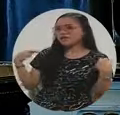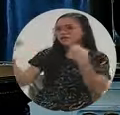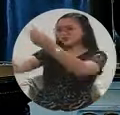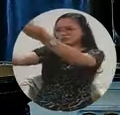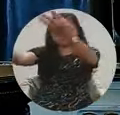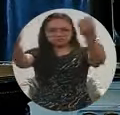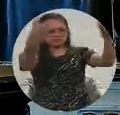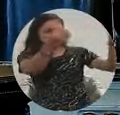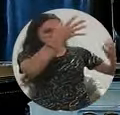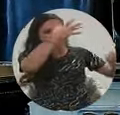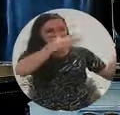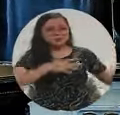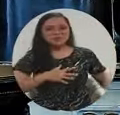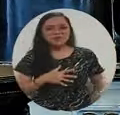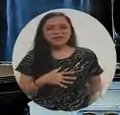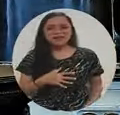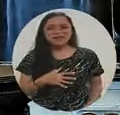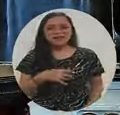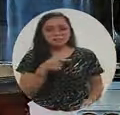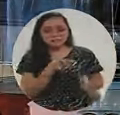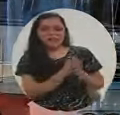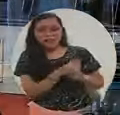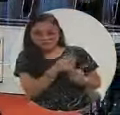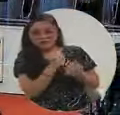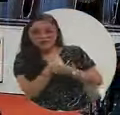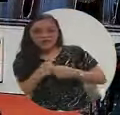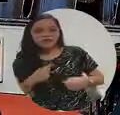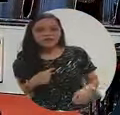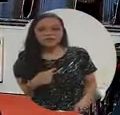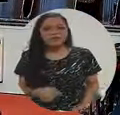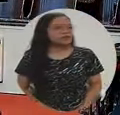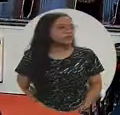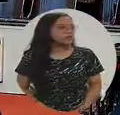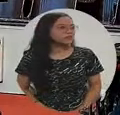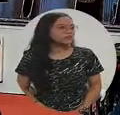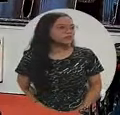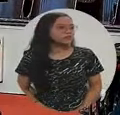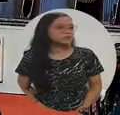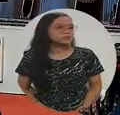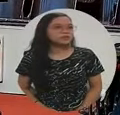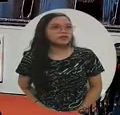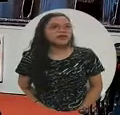Ingon si Eva one day kay Adam, do you love me? Ingon si Adam, who else?